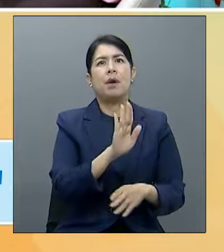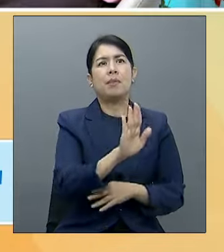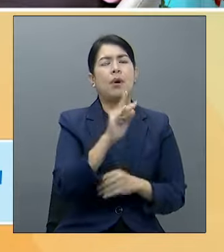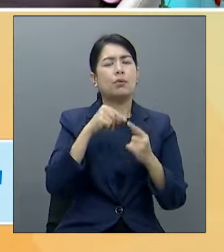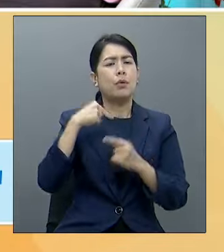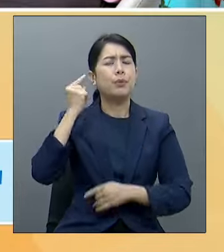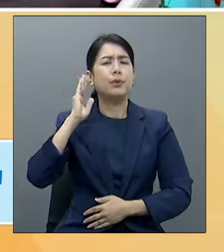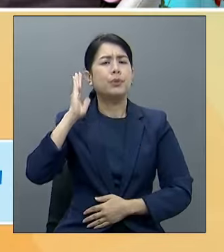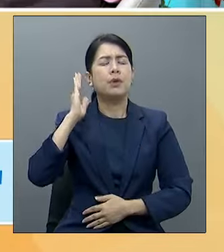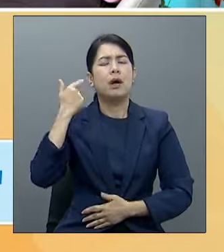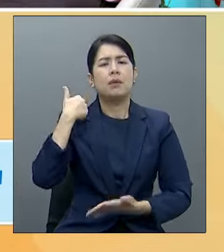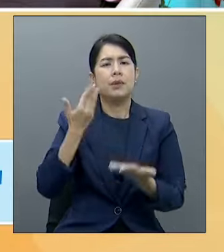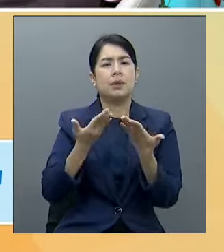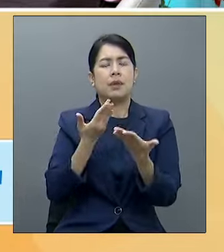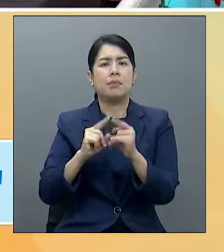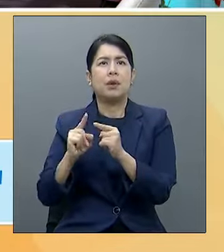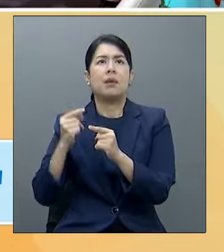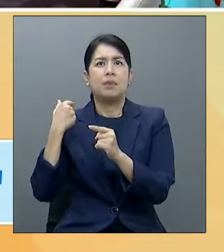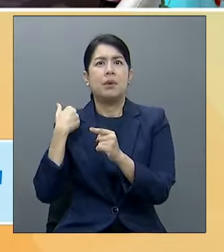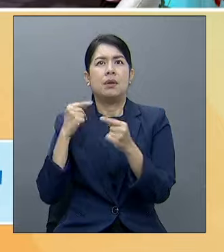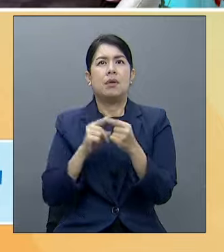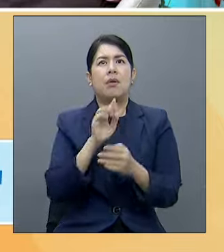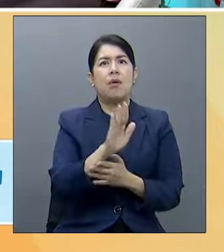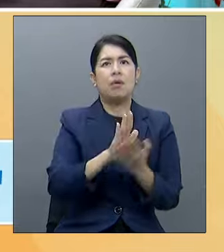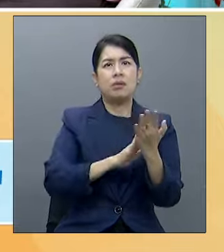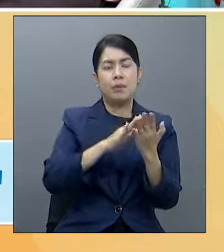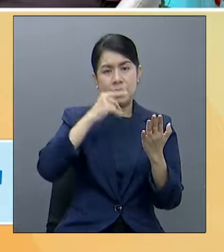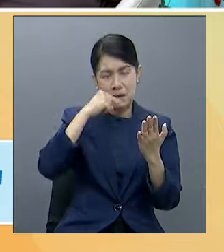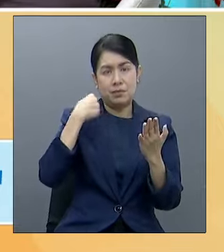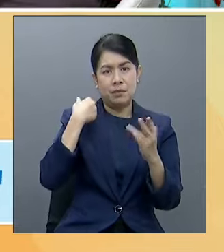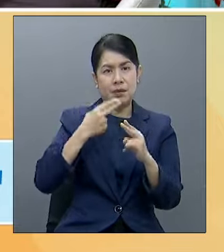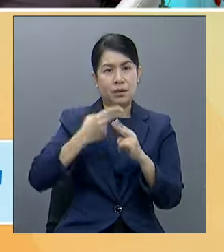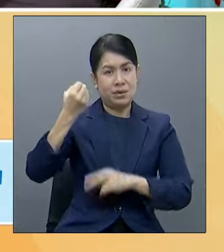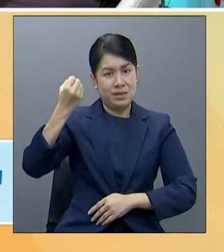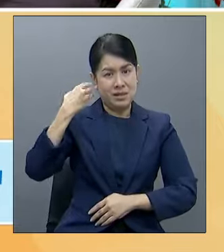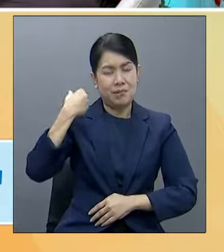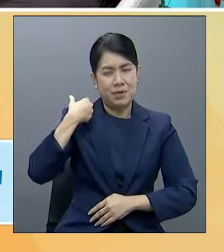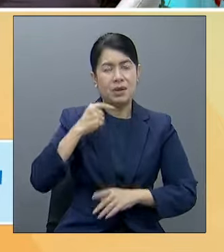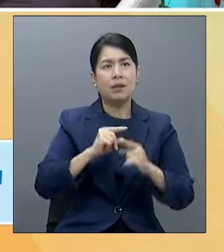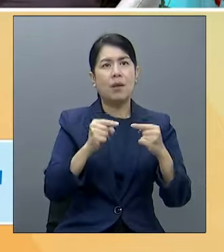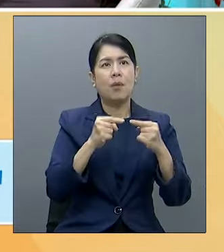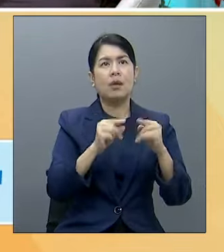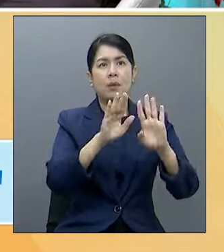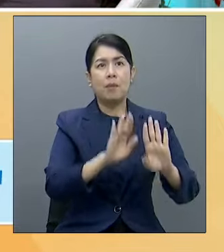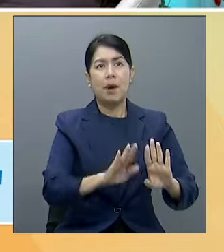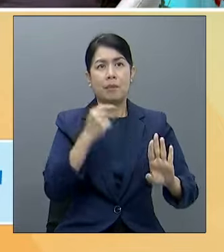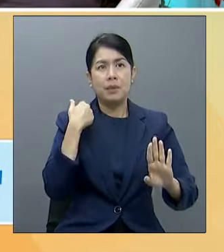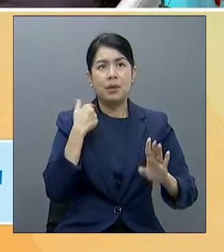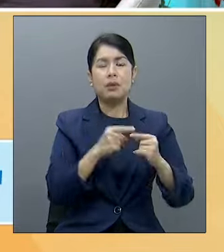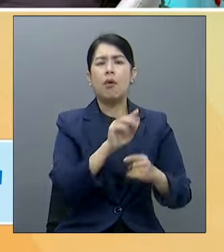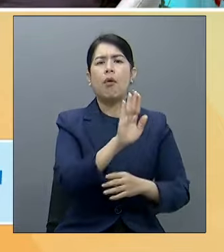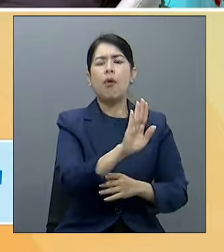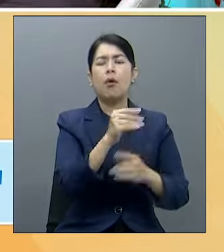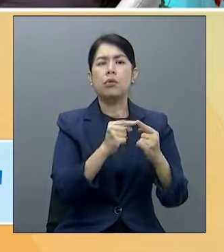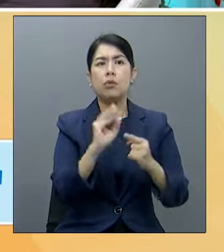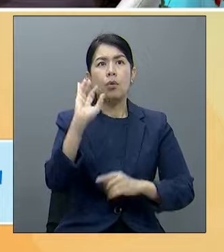ประเทศไทยอ่ะ drag อ่ะมันดังอยู่แล้วในคาบาเร่โชว ์ ใช่ไหมครับแต่ว่าพอมันมีปรากฏการณ์แร็กทั่วโลกอ่ะ